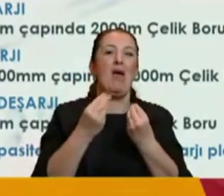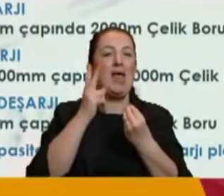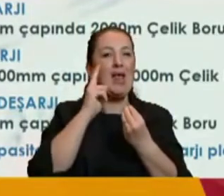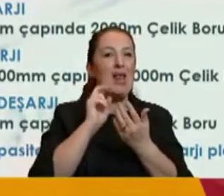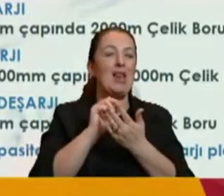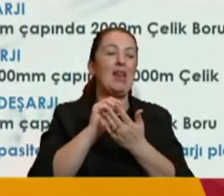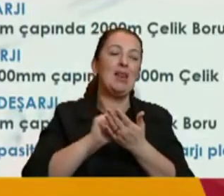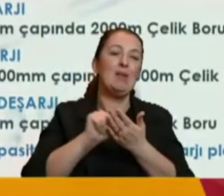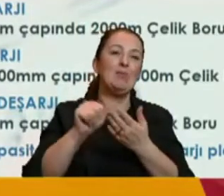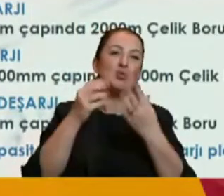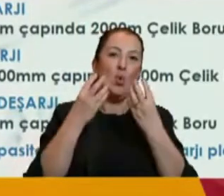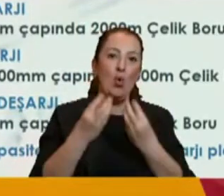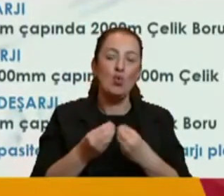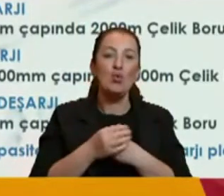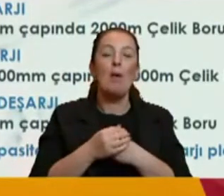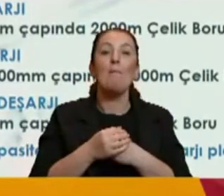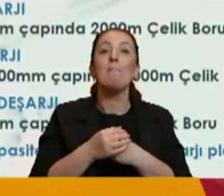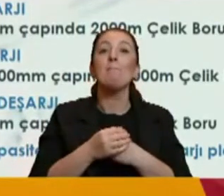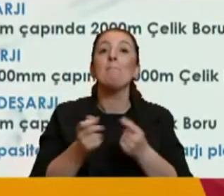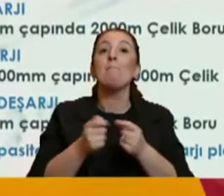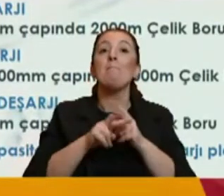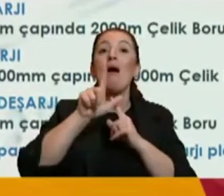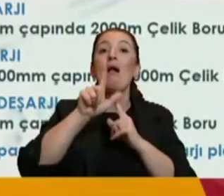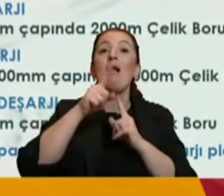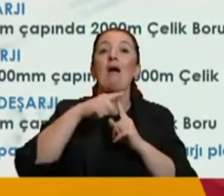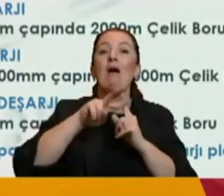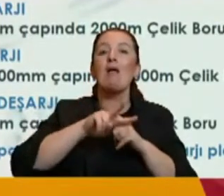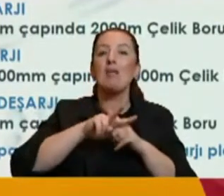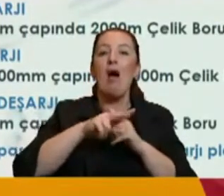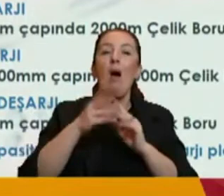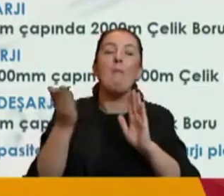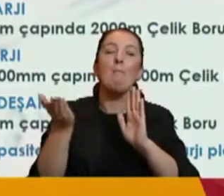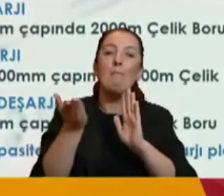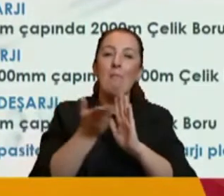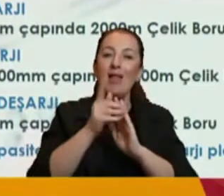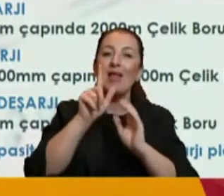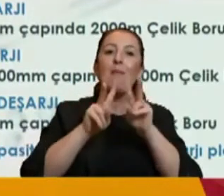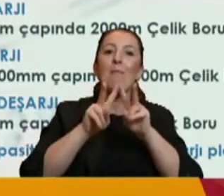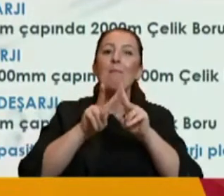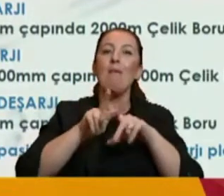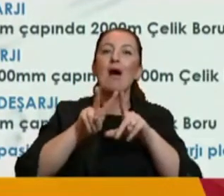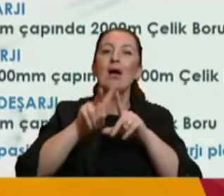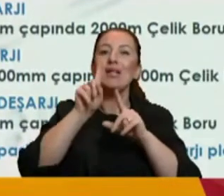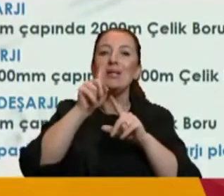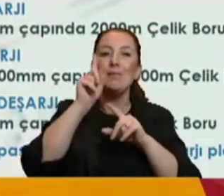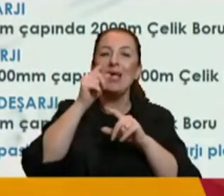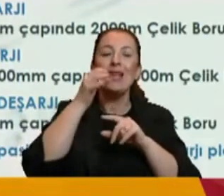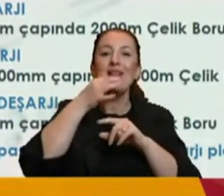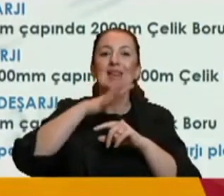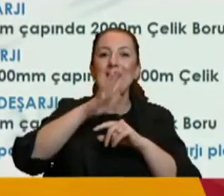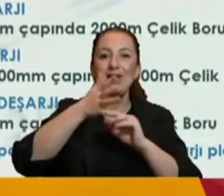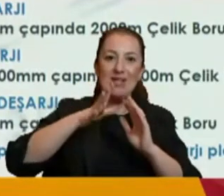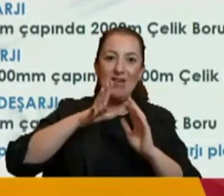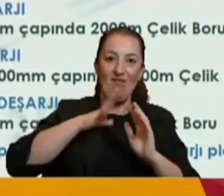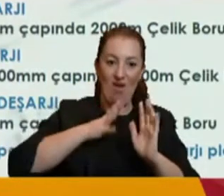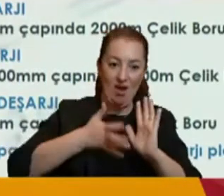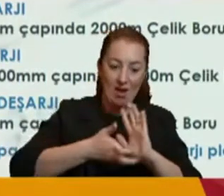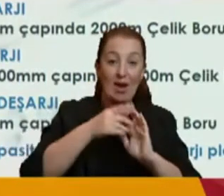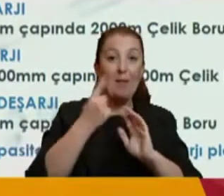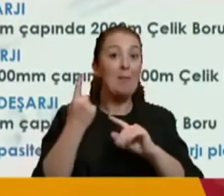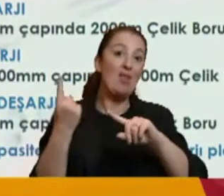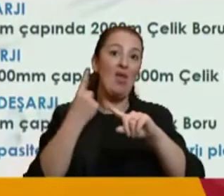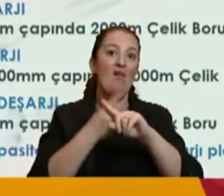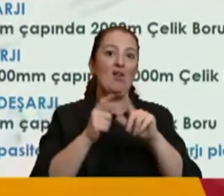olacağız baltalimanı'nda bir deniz deşarjı mız var oraya bir tane daha ilave edeceğiz